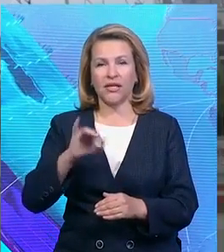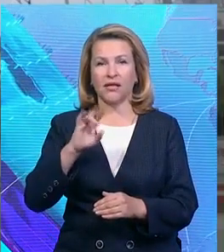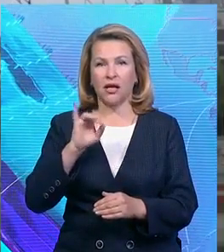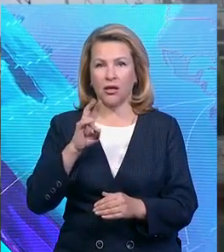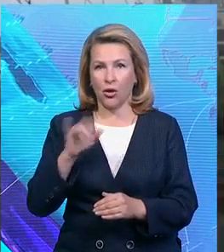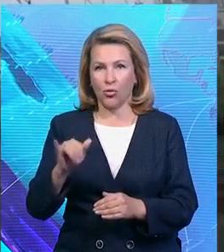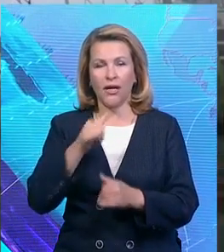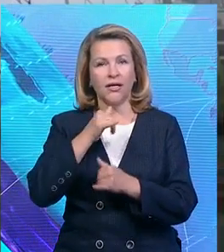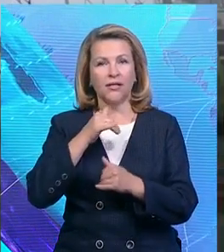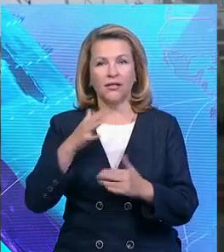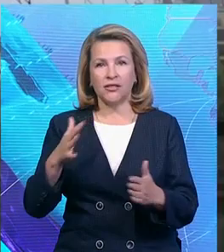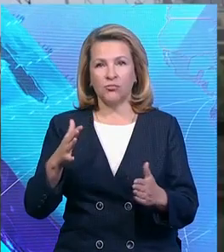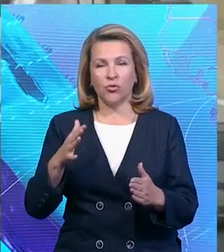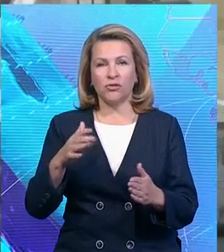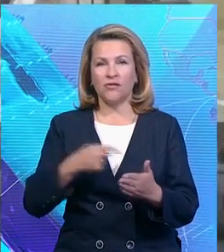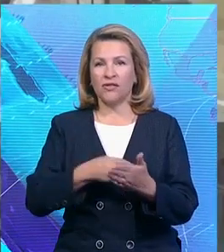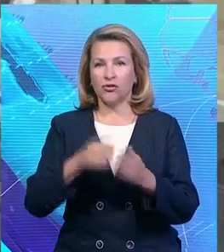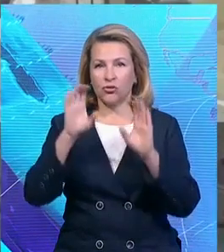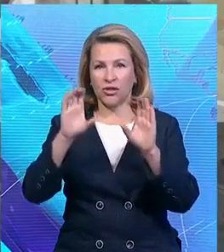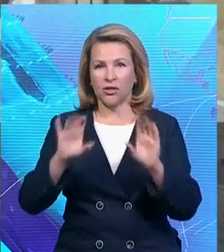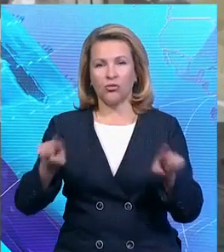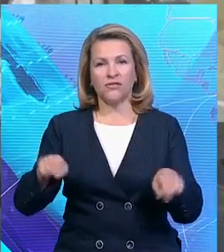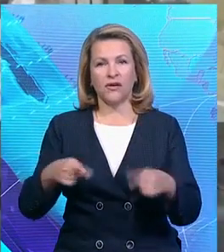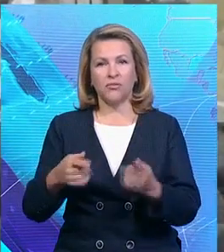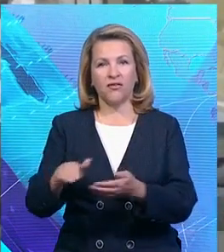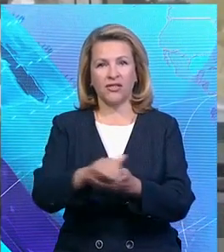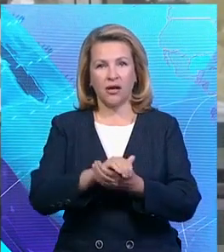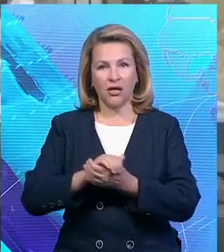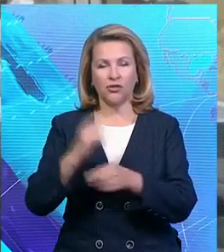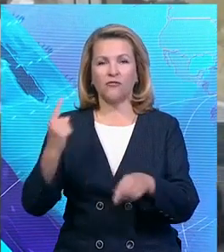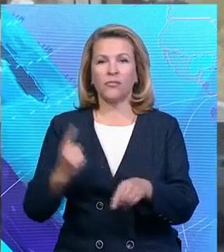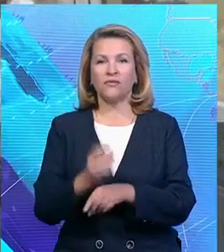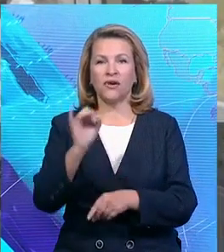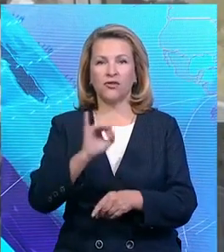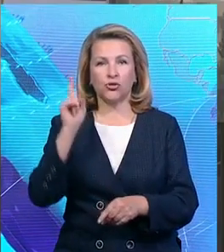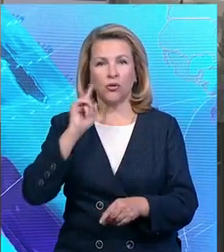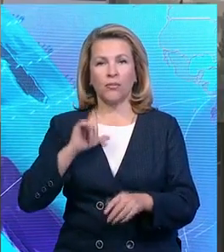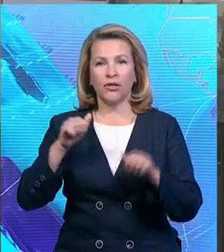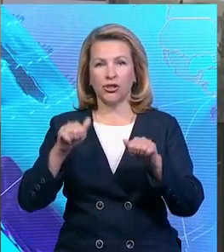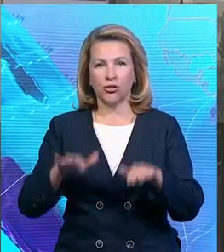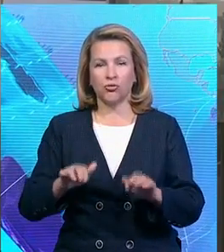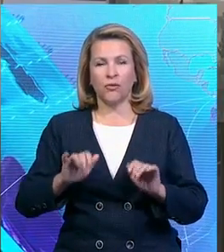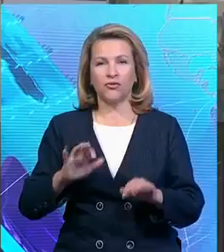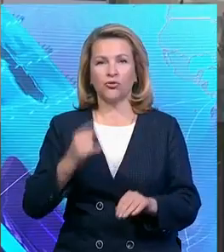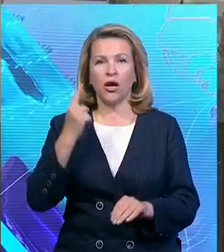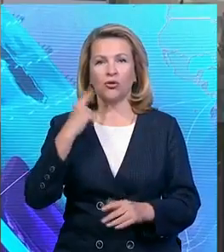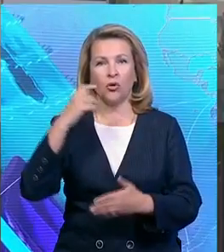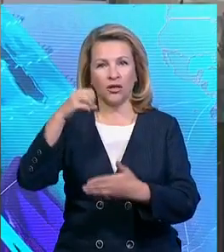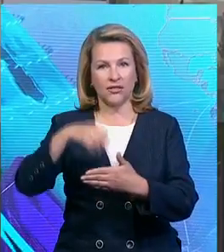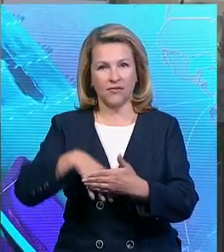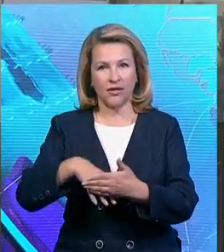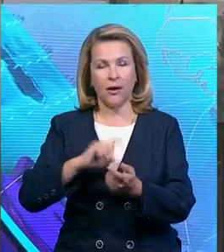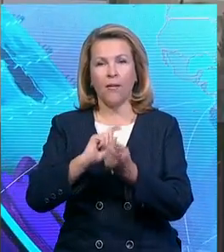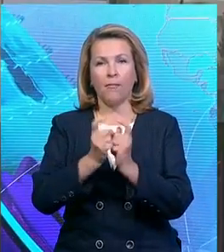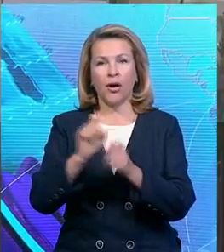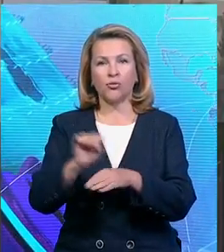Нетаньяху не смог в отведенное законом время сформировать коалицию. Тогда впервые в истории Израиля было решено провести еще одно голосование.